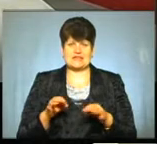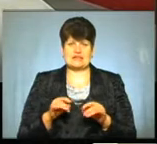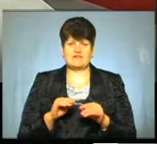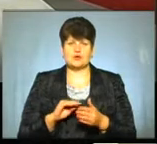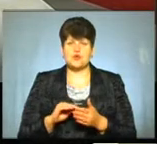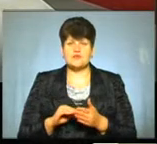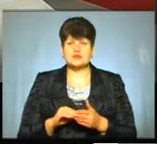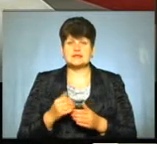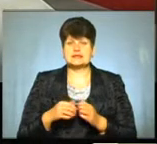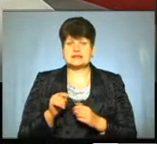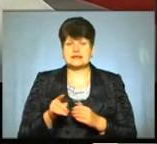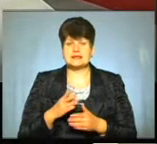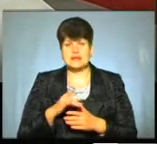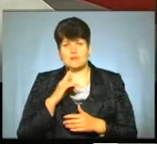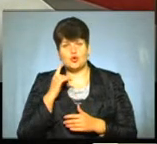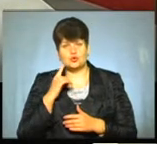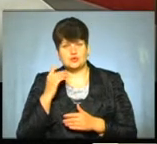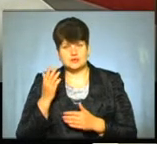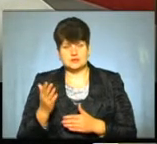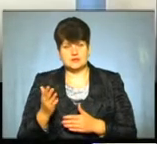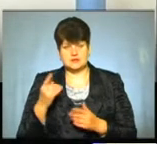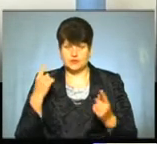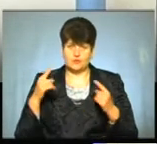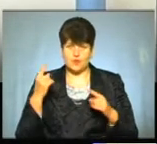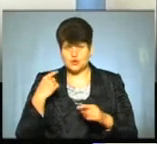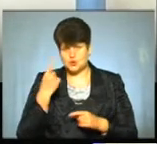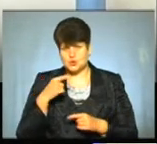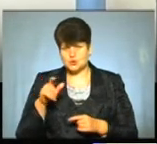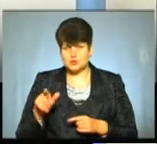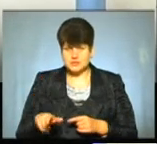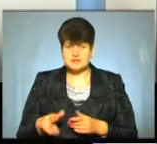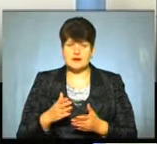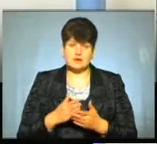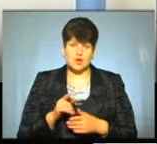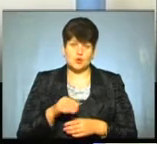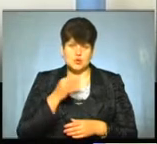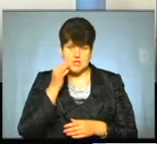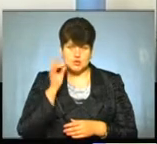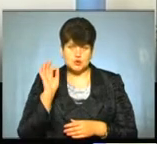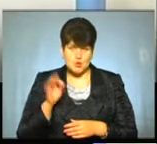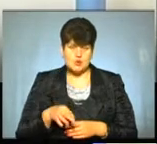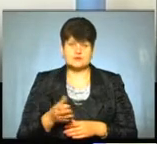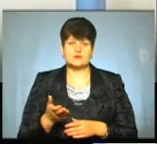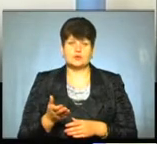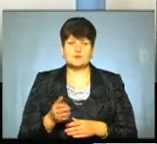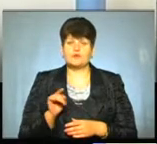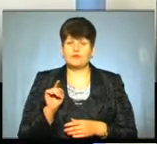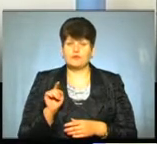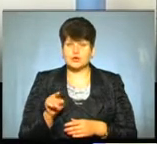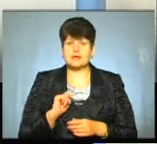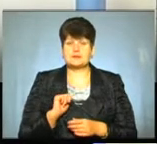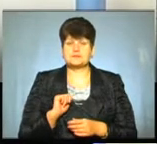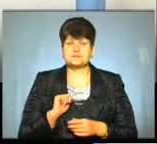сертифіковані, адже серед них є як молоді творчі особистості, так і люди з досвідом.